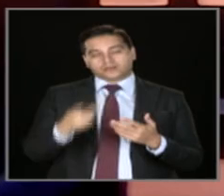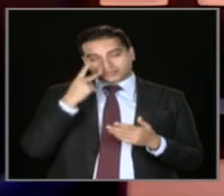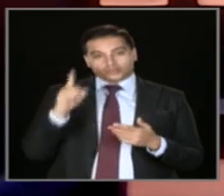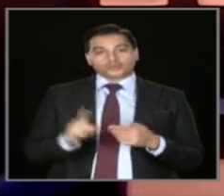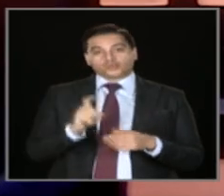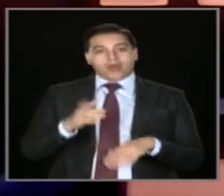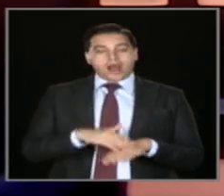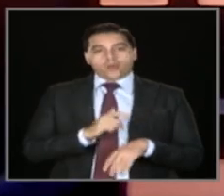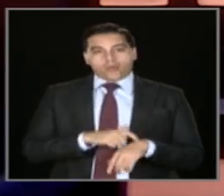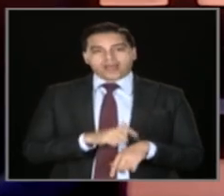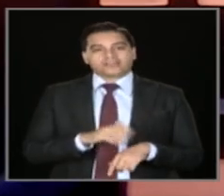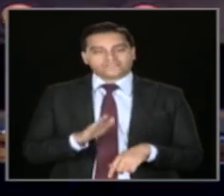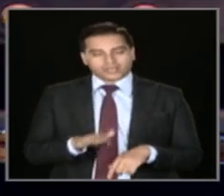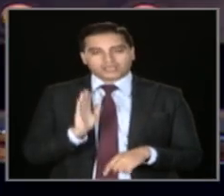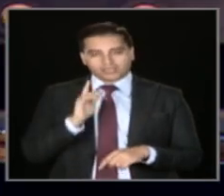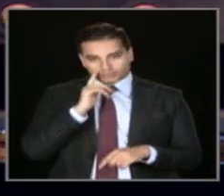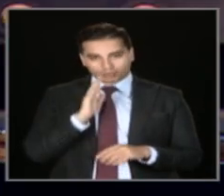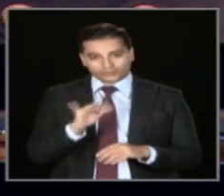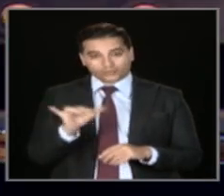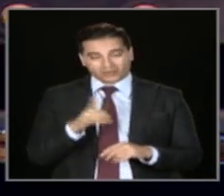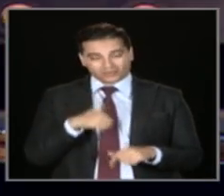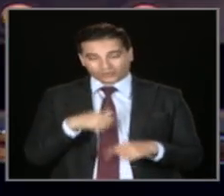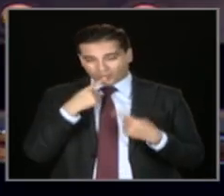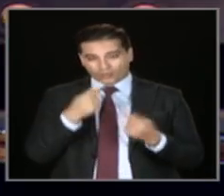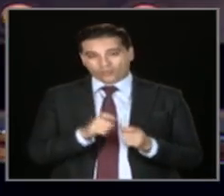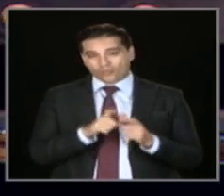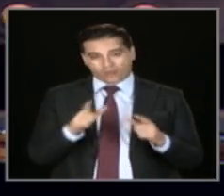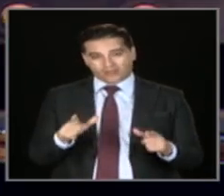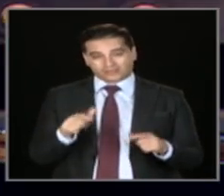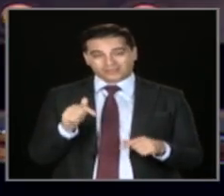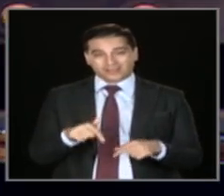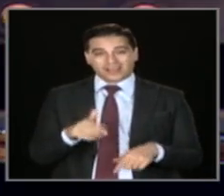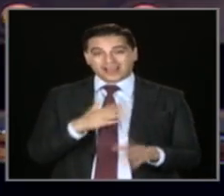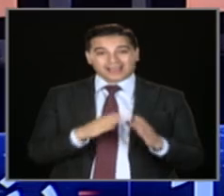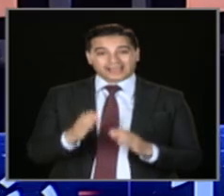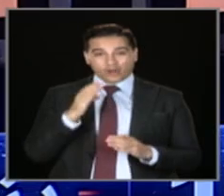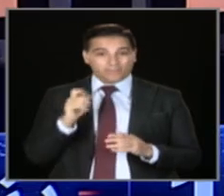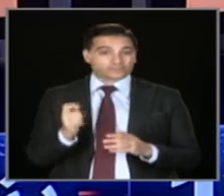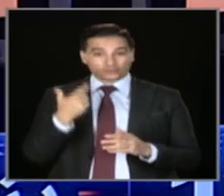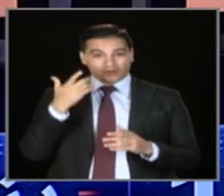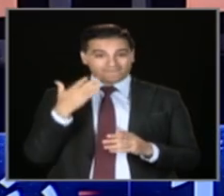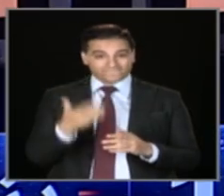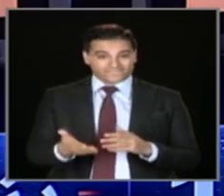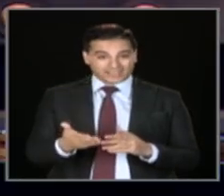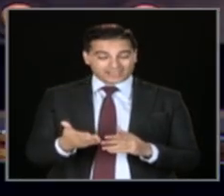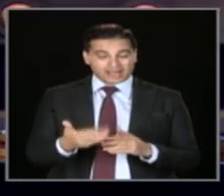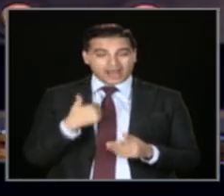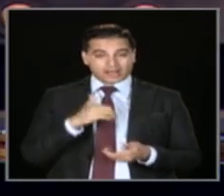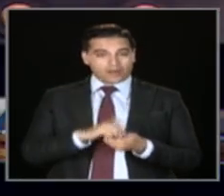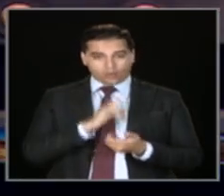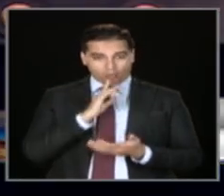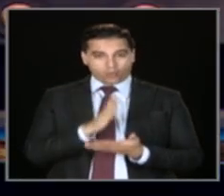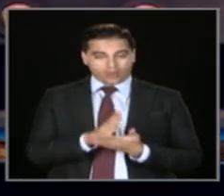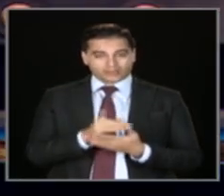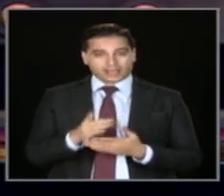سؤال هياخد وقت، من دلوقتي اللي هيجاوب بسرعة بوعدكم